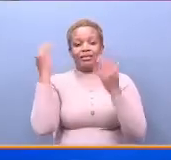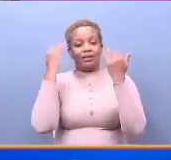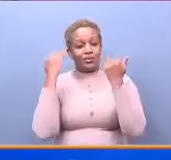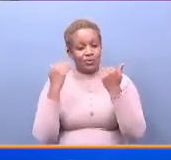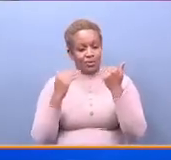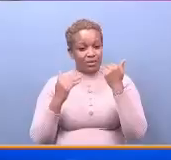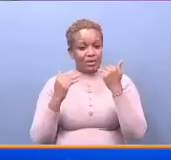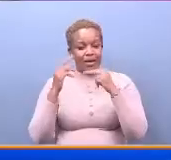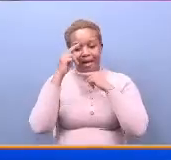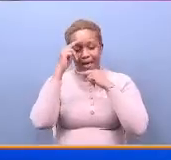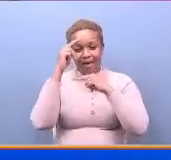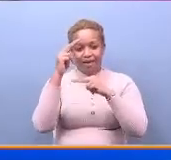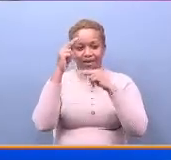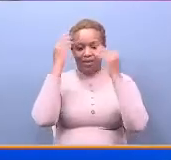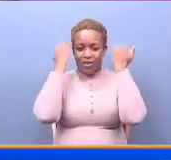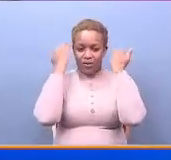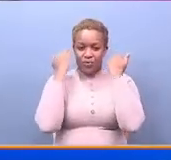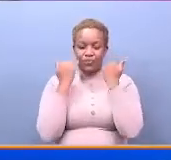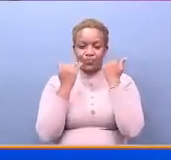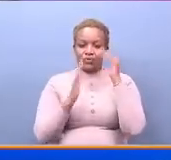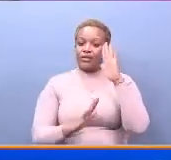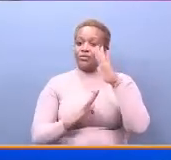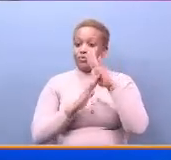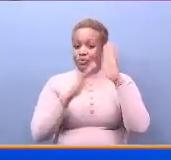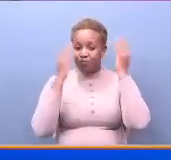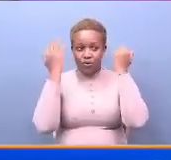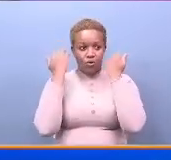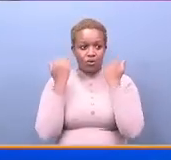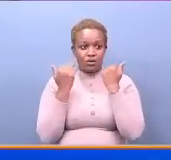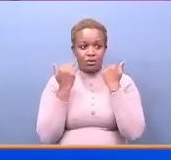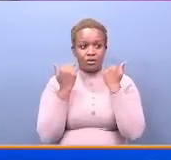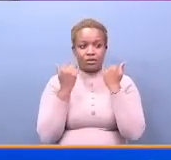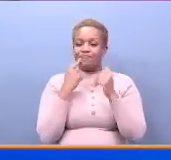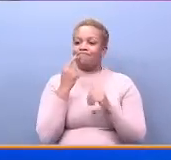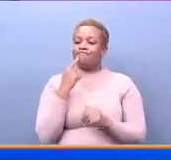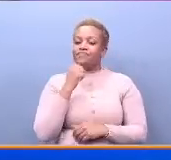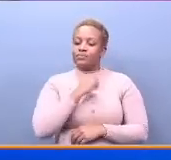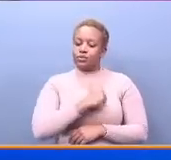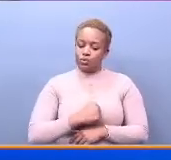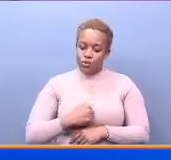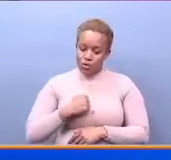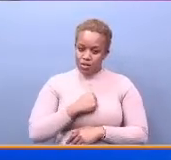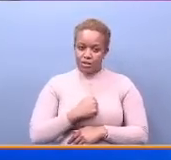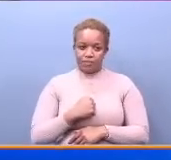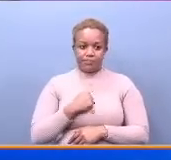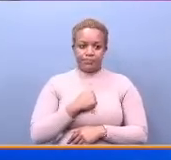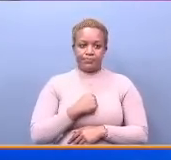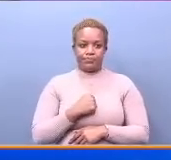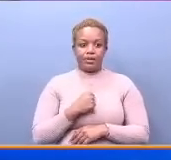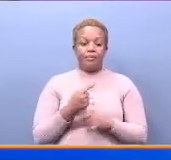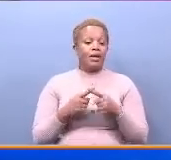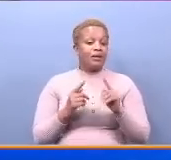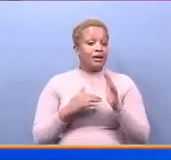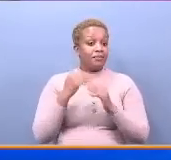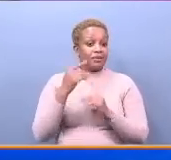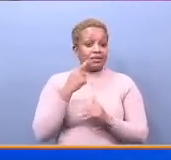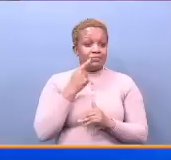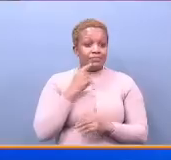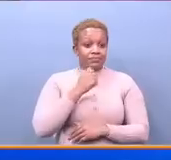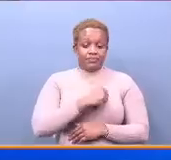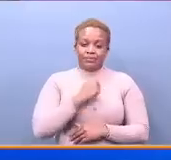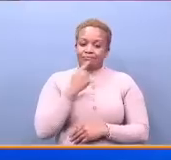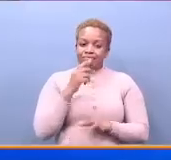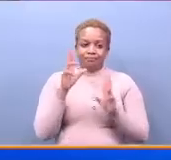kuu hiyo ya Supreme Court ikaomba msamaha kwangu. Balicha kuomba msamaha kuona makosa yao, akasema